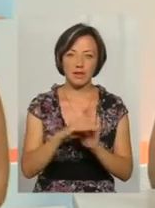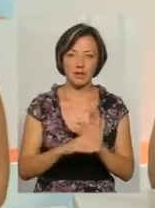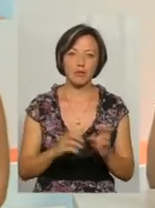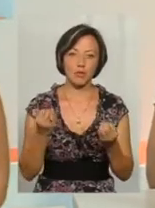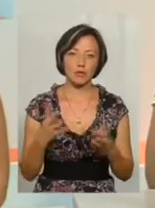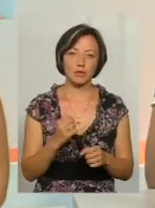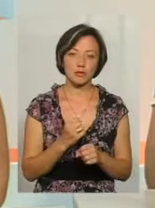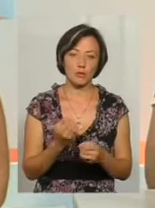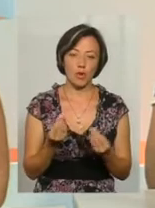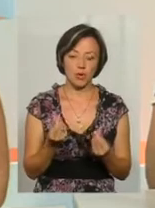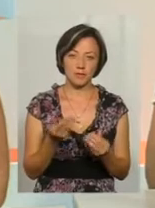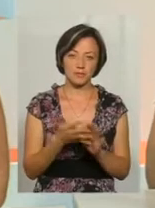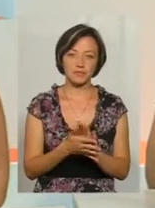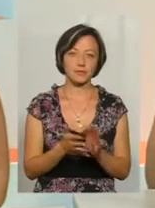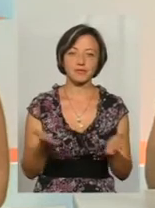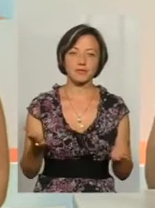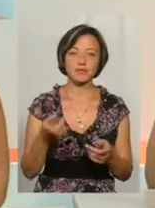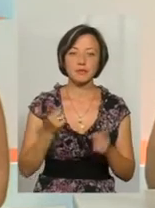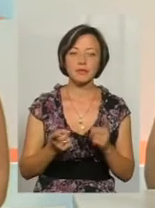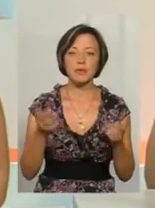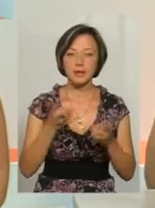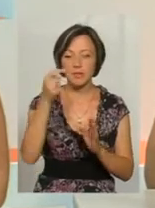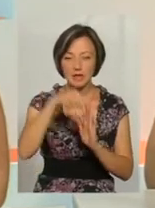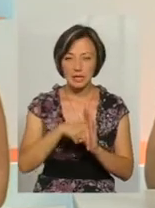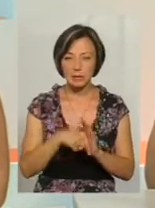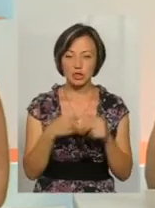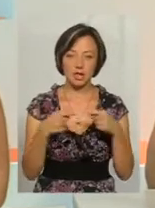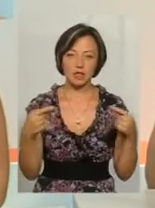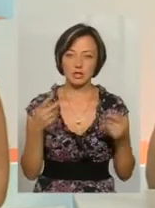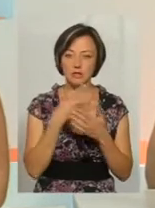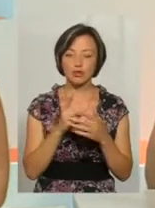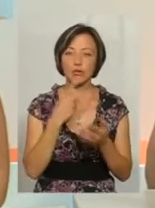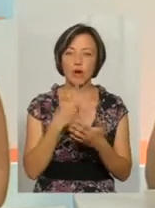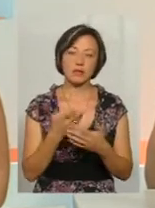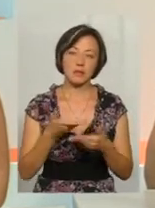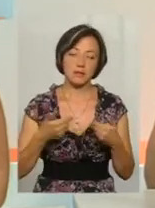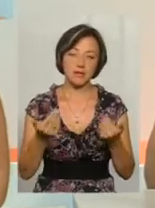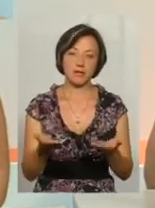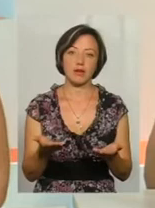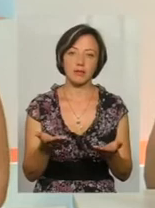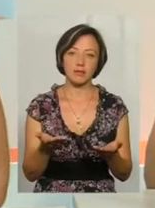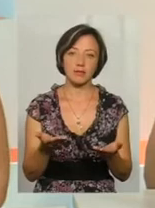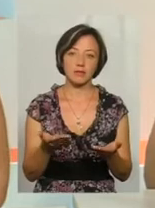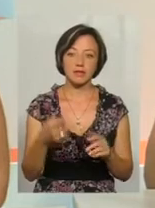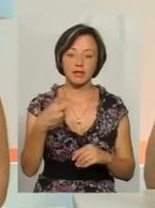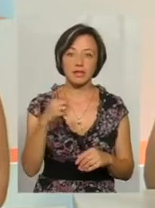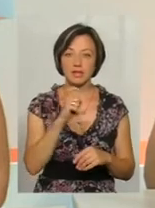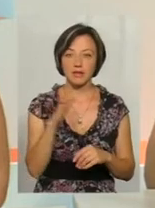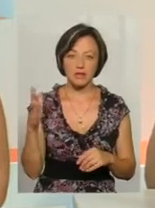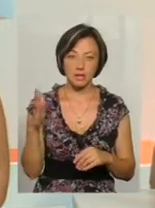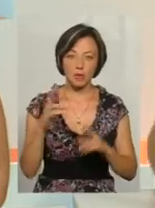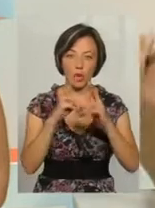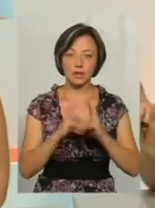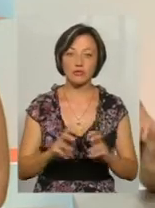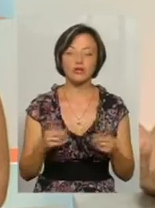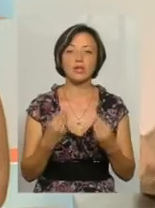щоб відпрацювати кошти. Насправді треба глибше дивитися на речі і що вони показують. От ми з вами за 20 хвилин вже